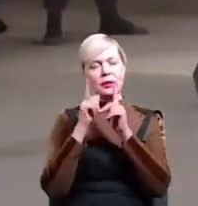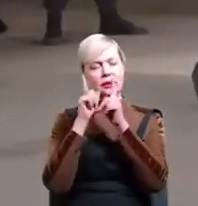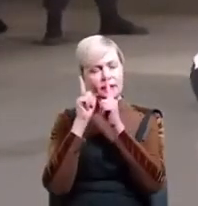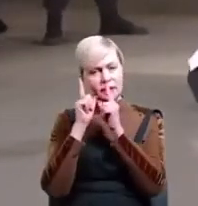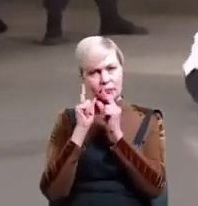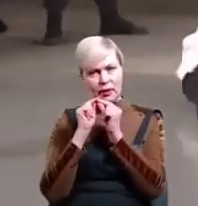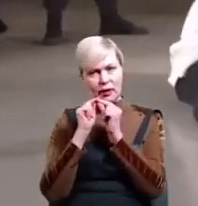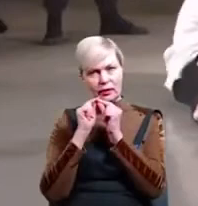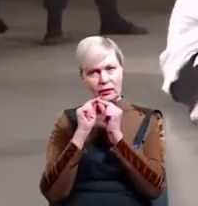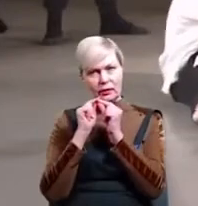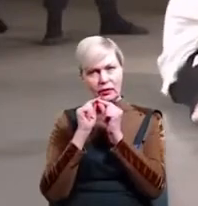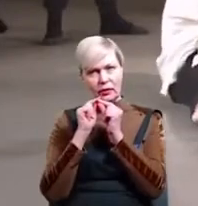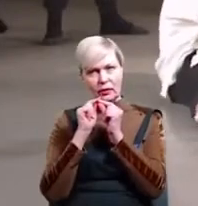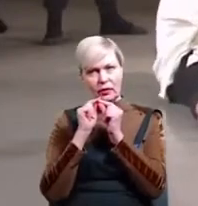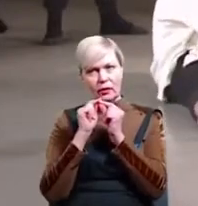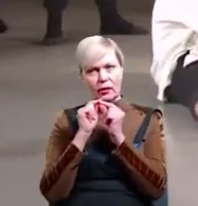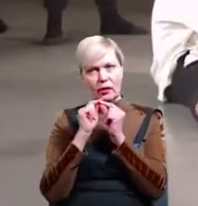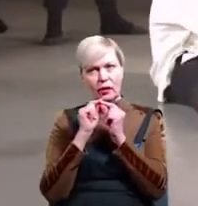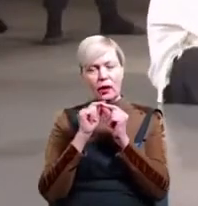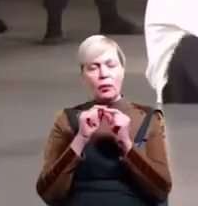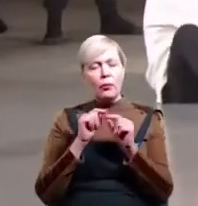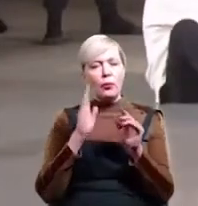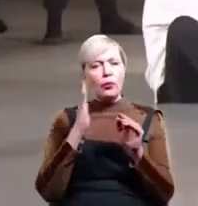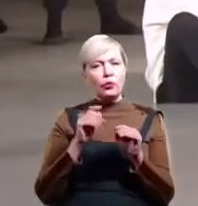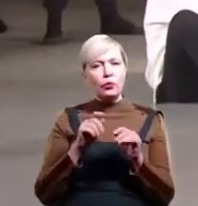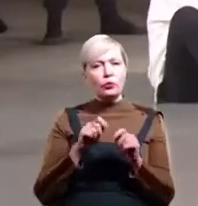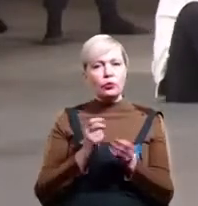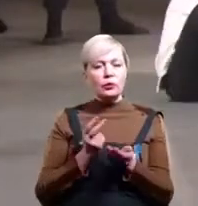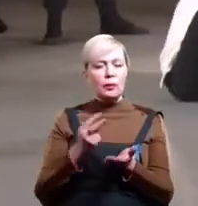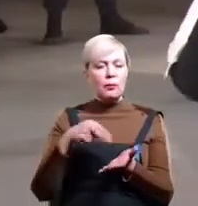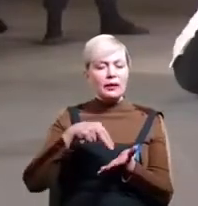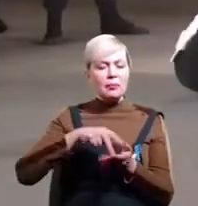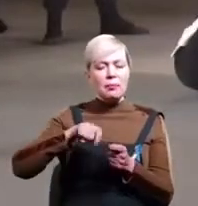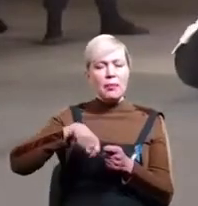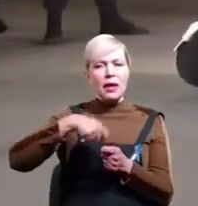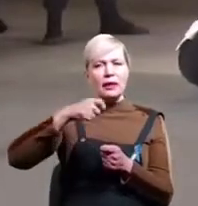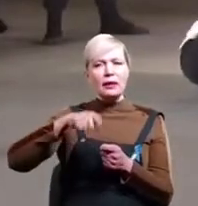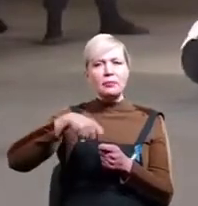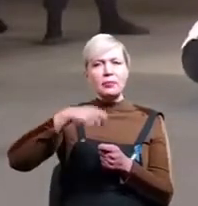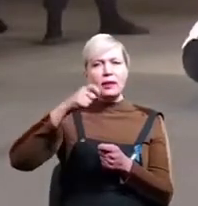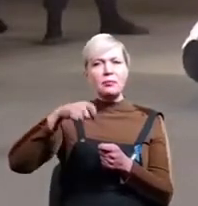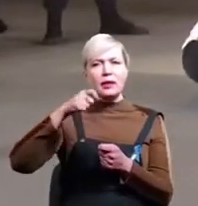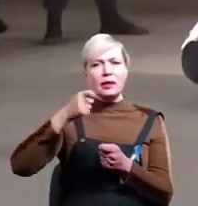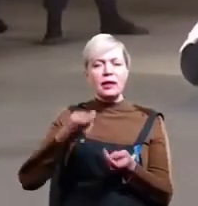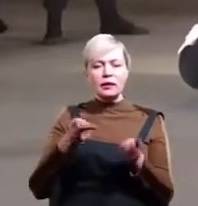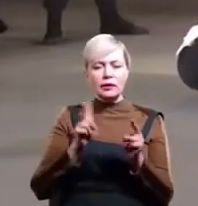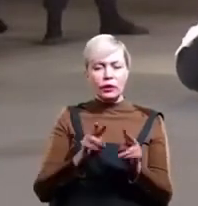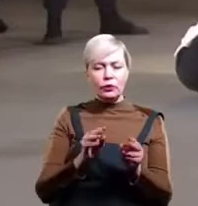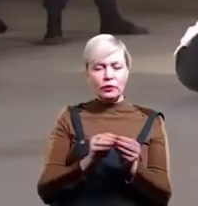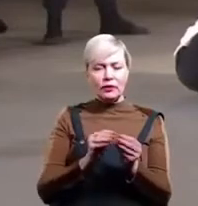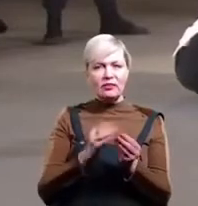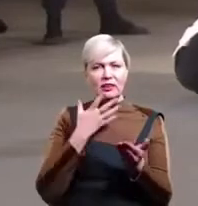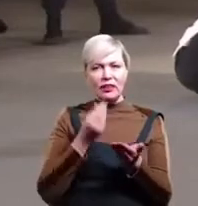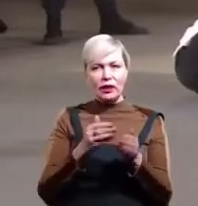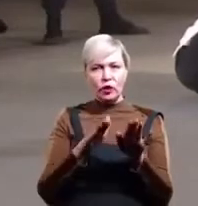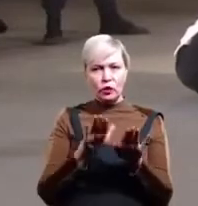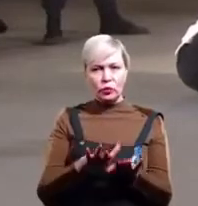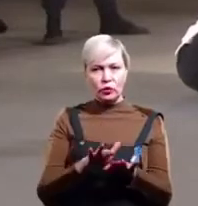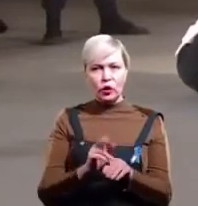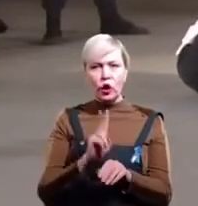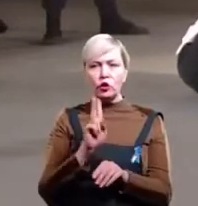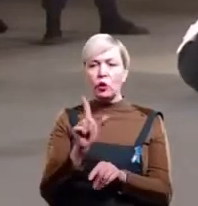они медленно просто будут подниматься, медленно, медленно, медленно, и остаются в своей точке. Те партнеры, которые